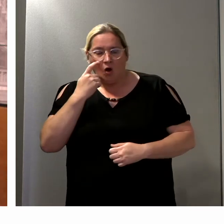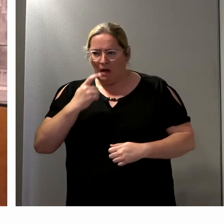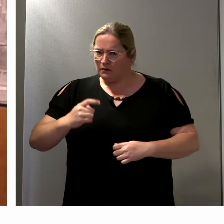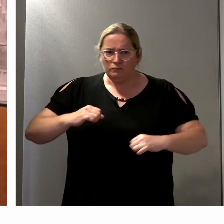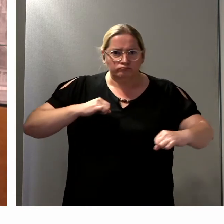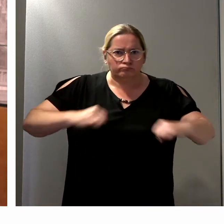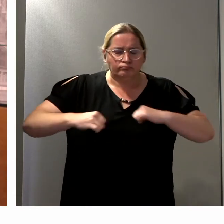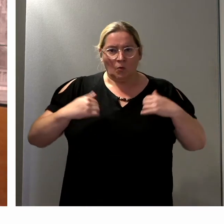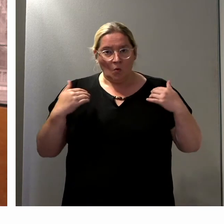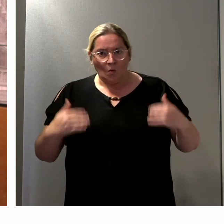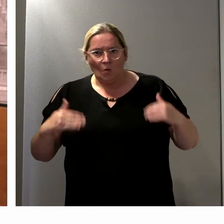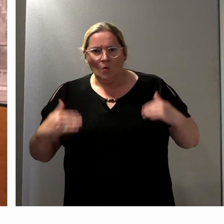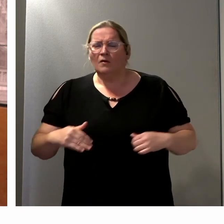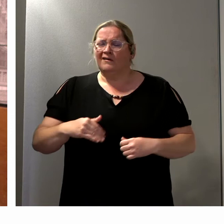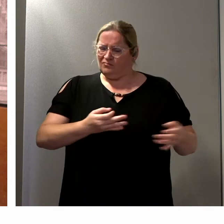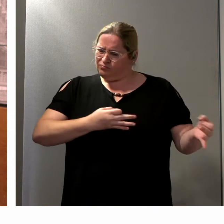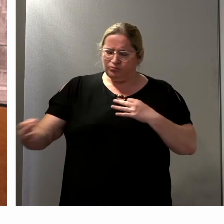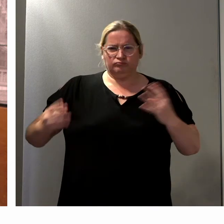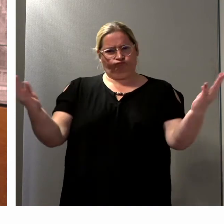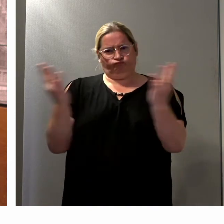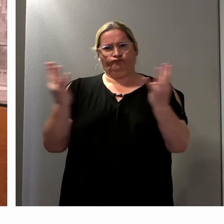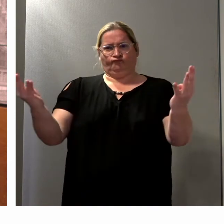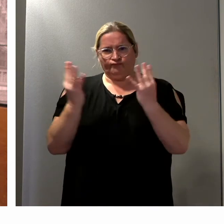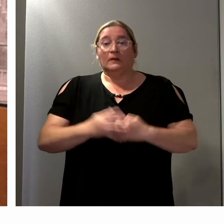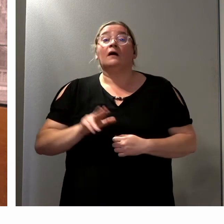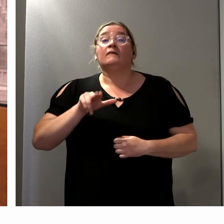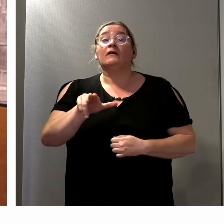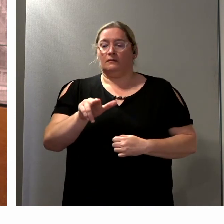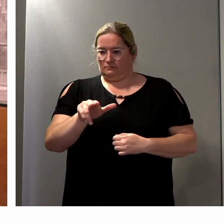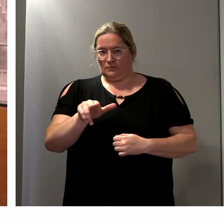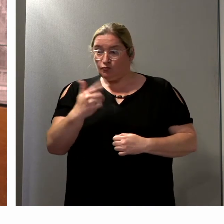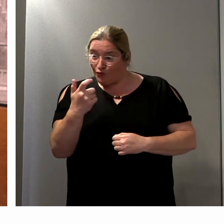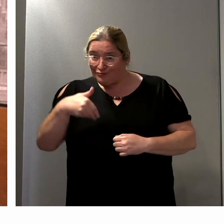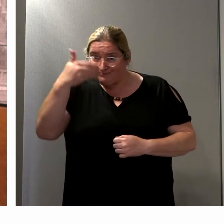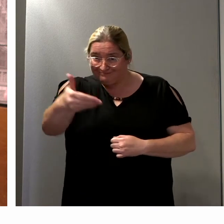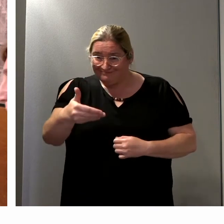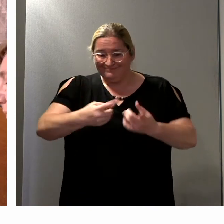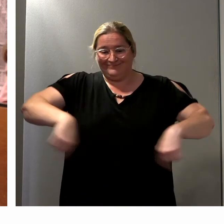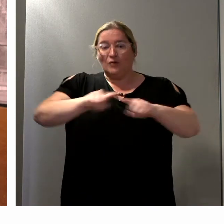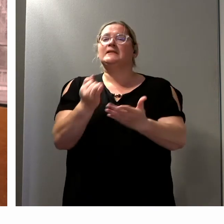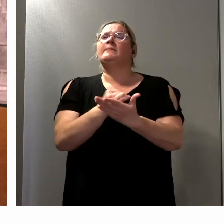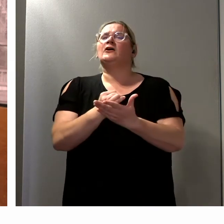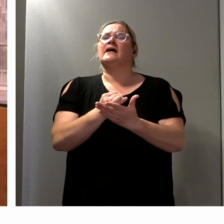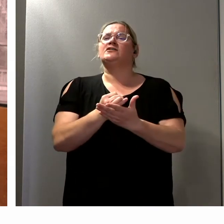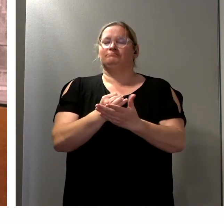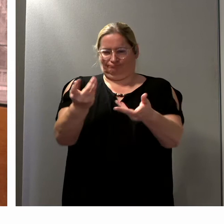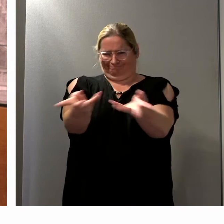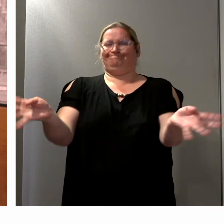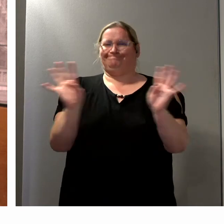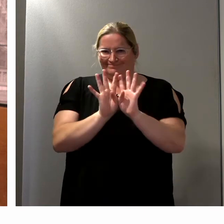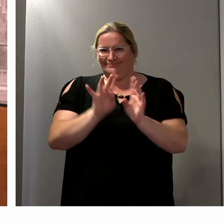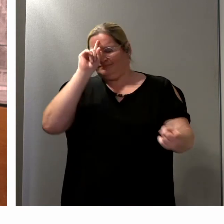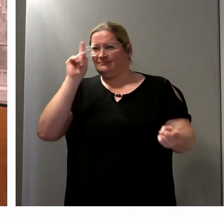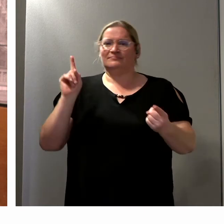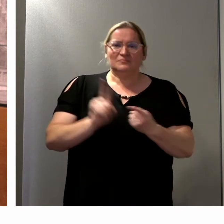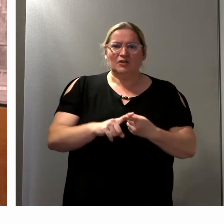assez régulière. D'ailleurs, on a un prochain comité de pilotage après-demain avec eux pour rentrer dans les